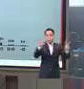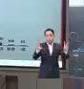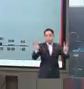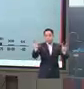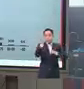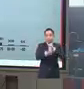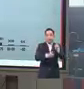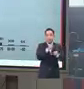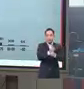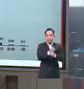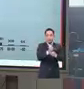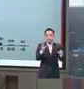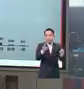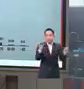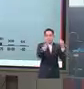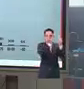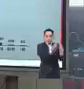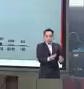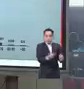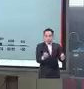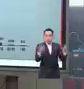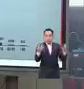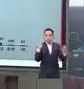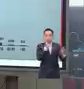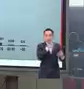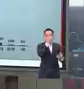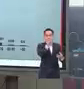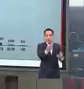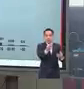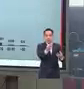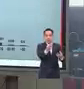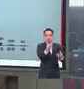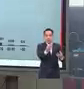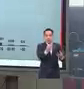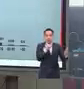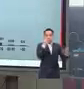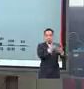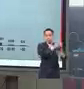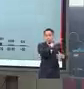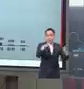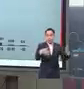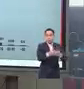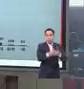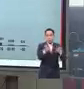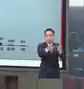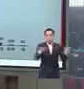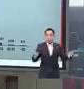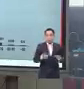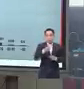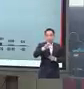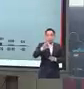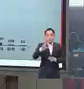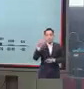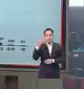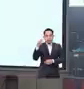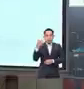tahun mendominasi ini adalah corak yang kita saksikan secara konsisten di hampir semua Kursi paliman pada pryu